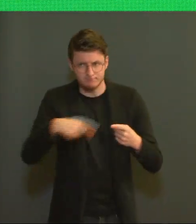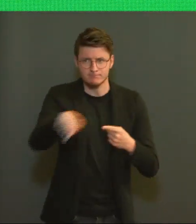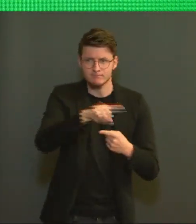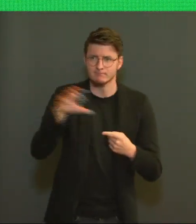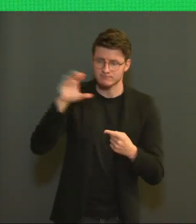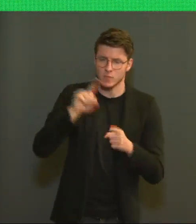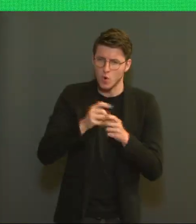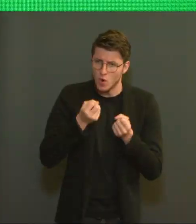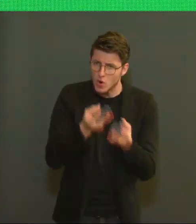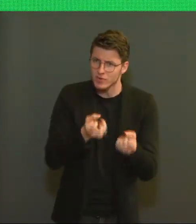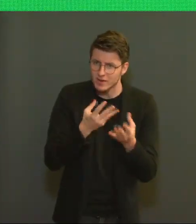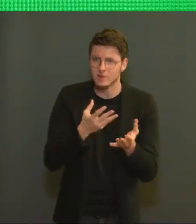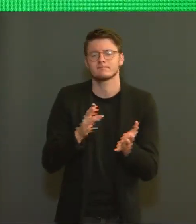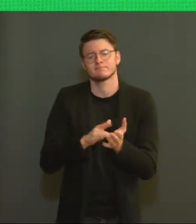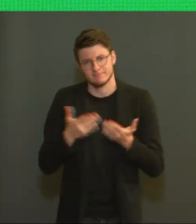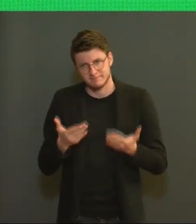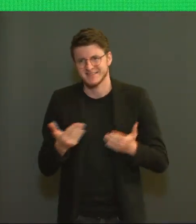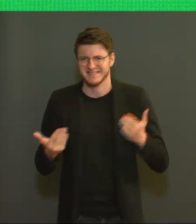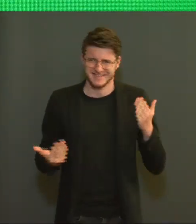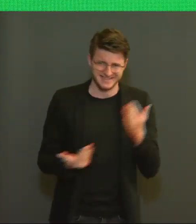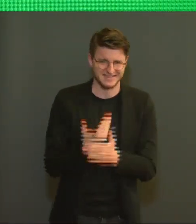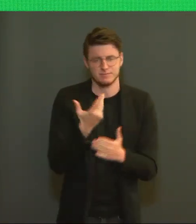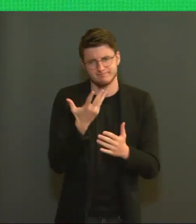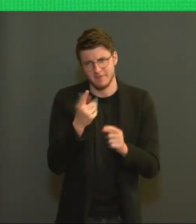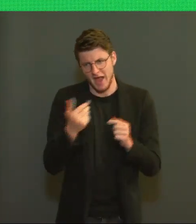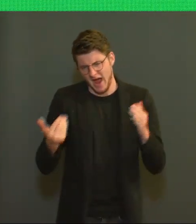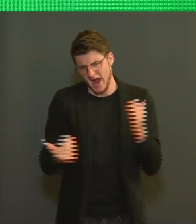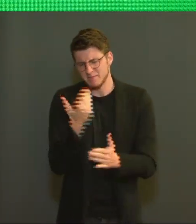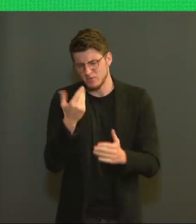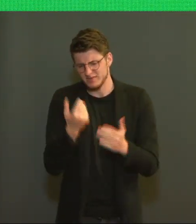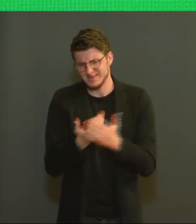En daarvoor geef ik het graag het woord aan Boudwijn Katri.